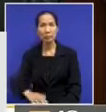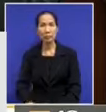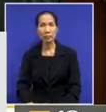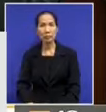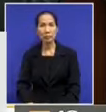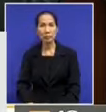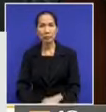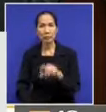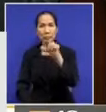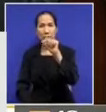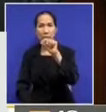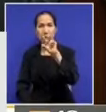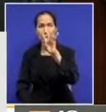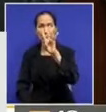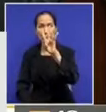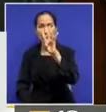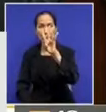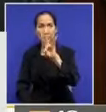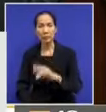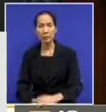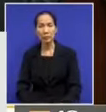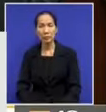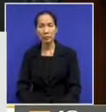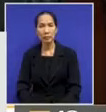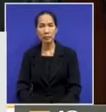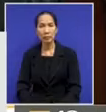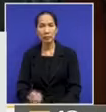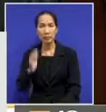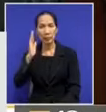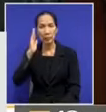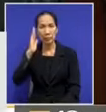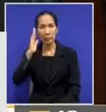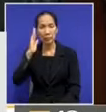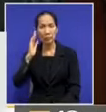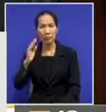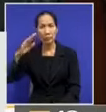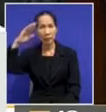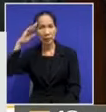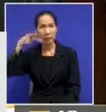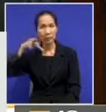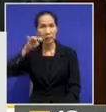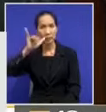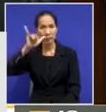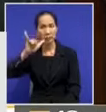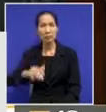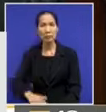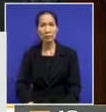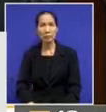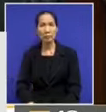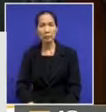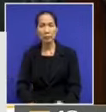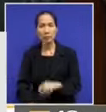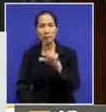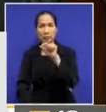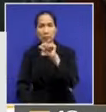ทธ์จันทร์โอชาครับ 27นายกิติ วสีนนท ์พลเอกประยุทธ์จันทร์โอชา